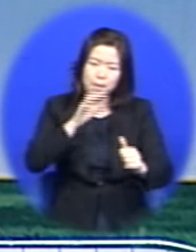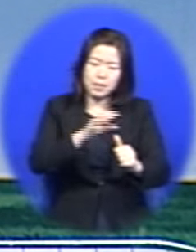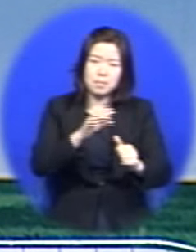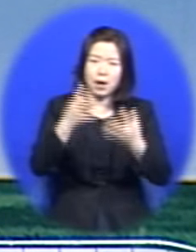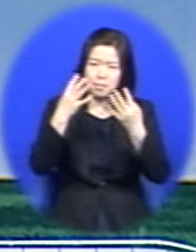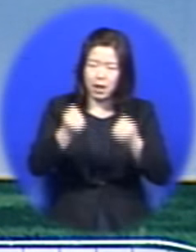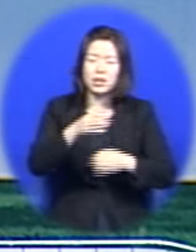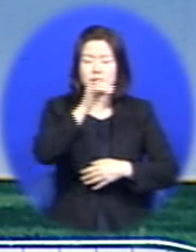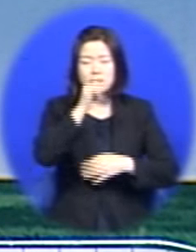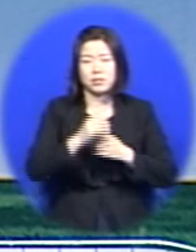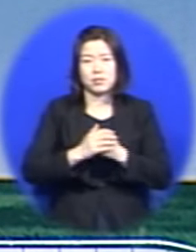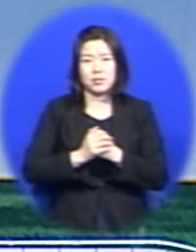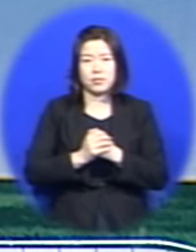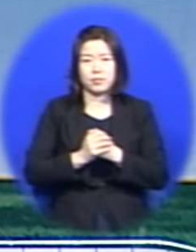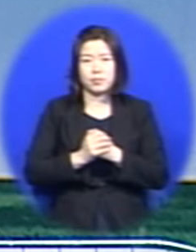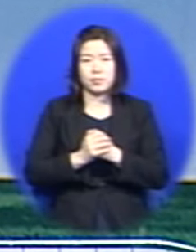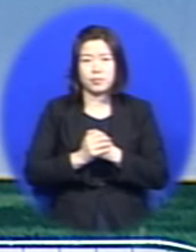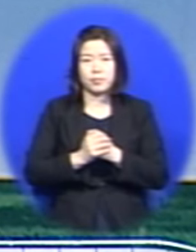없었어요.